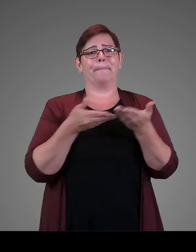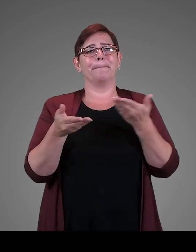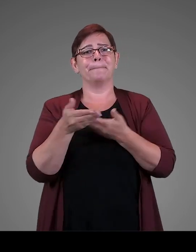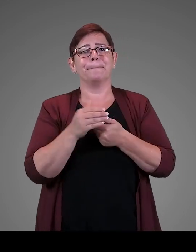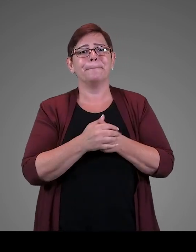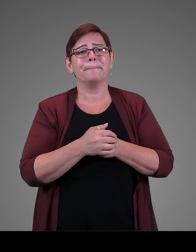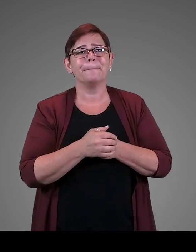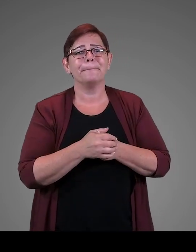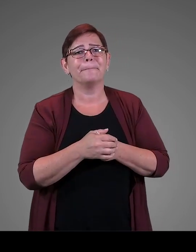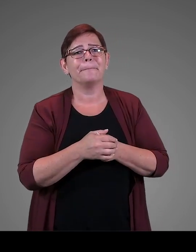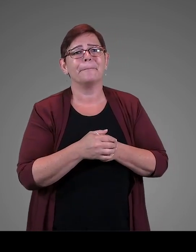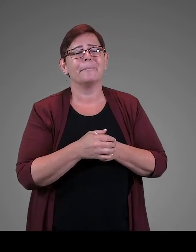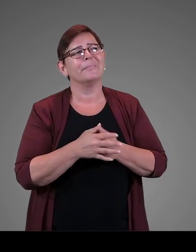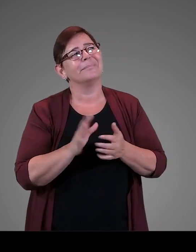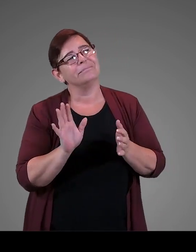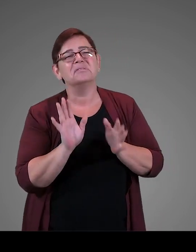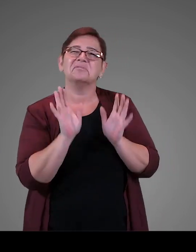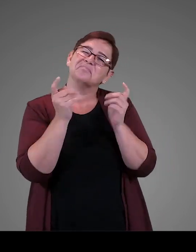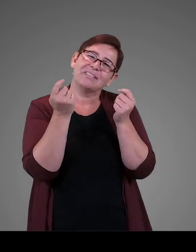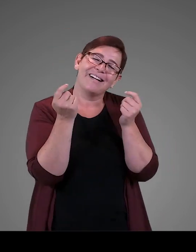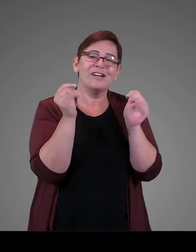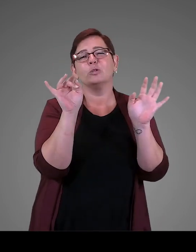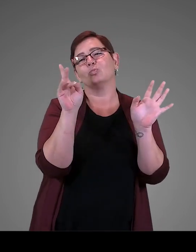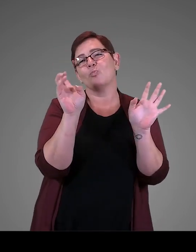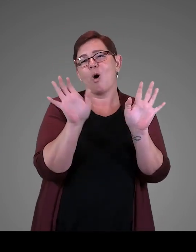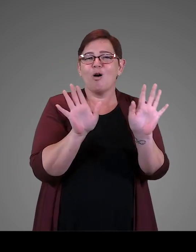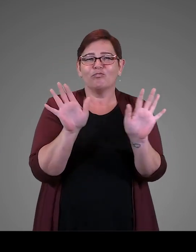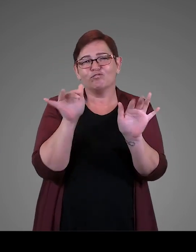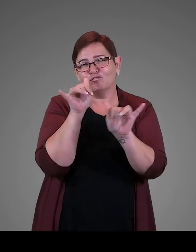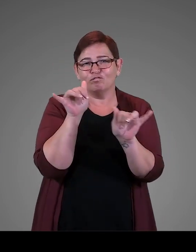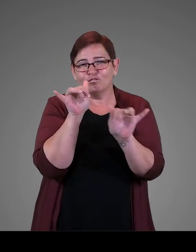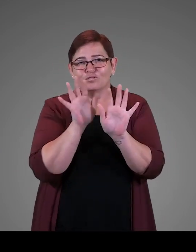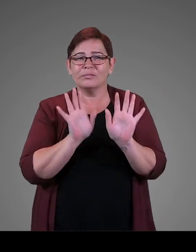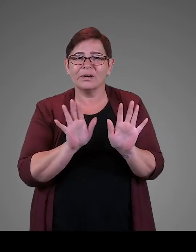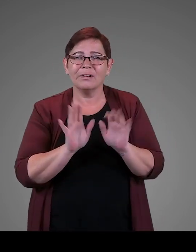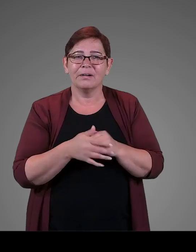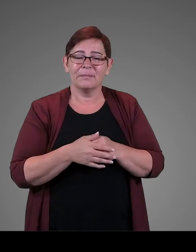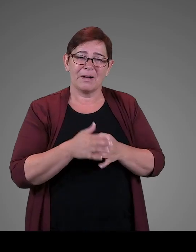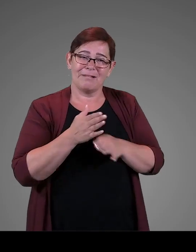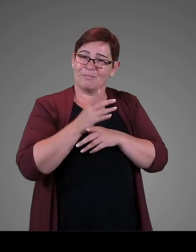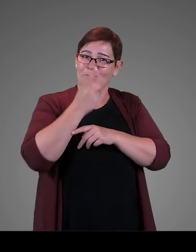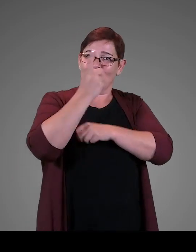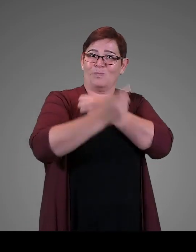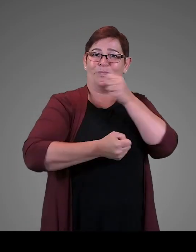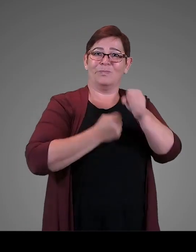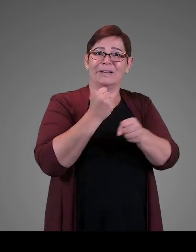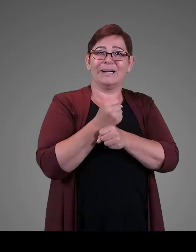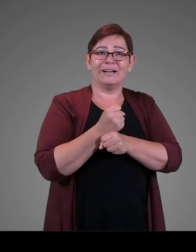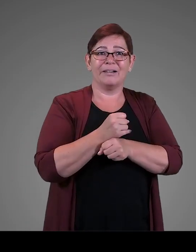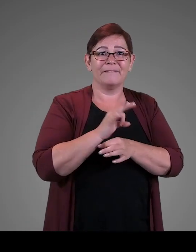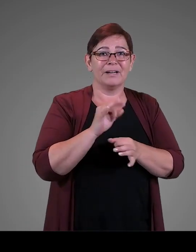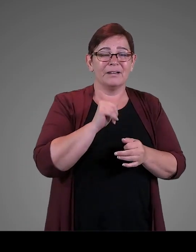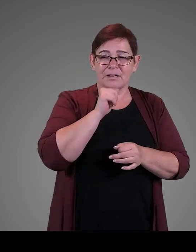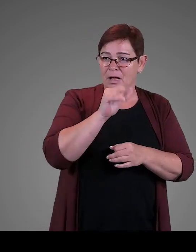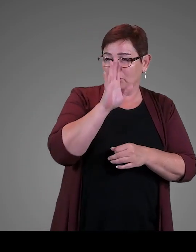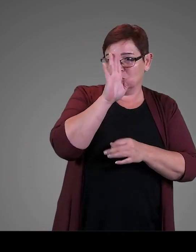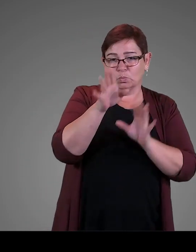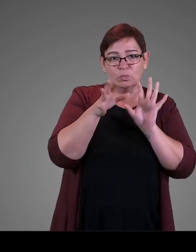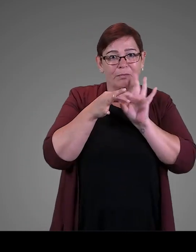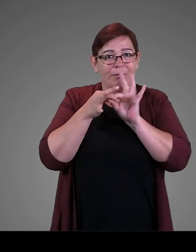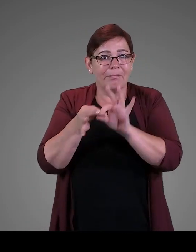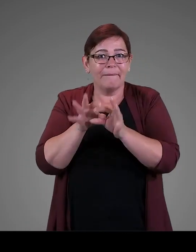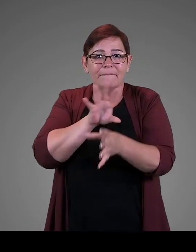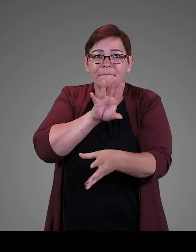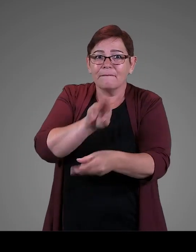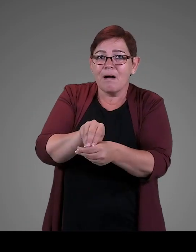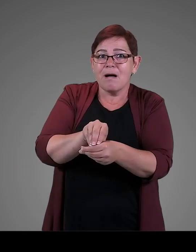mais non, mais en fait... C'est un peu une blague, là, mais c'est juste qu'après 1 an, tu sais, a pu être impliquée directement